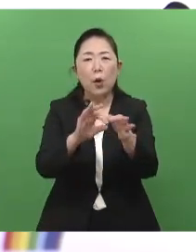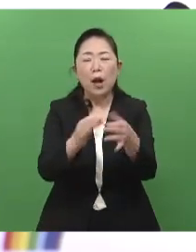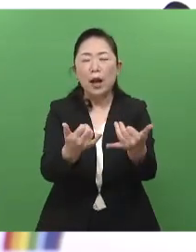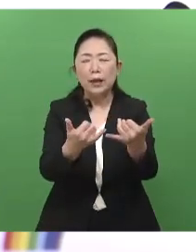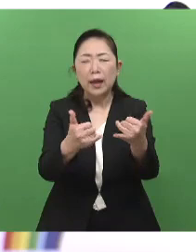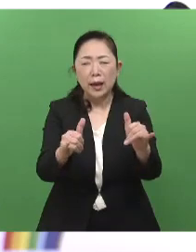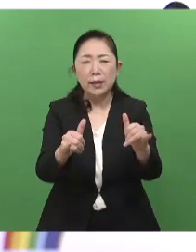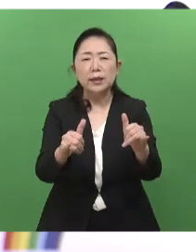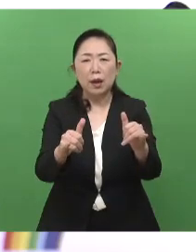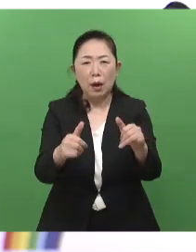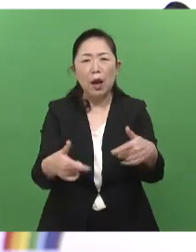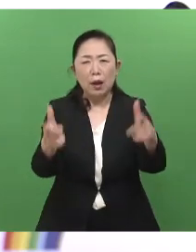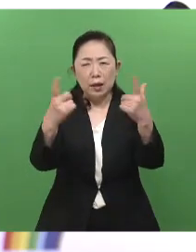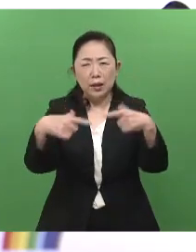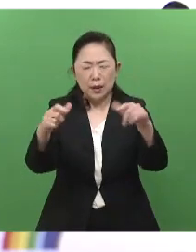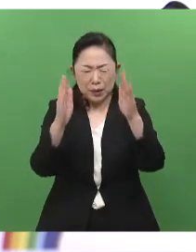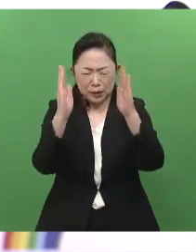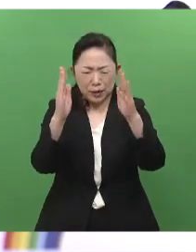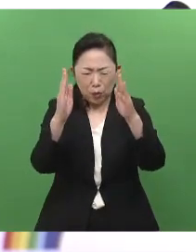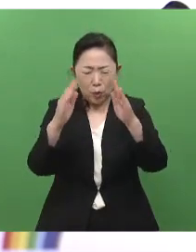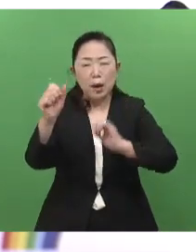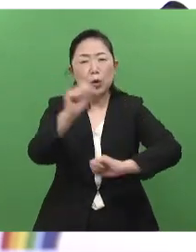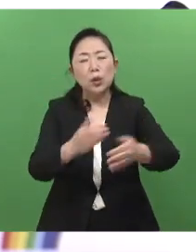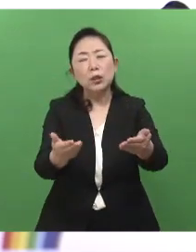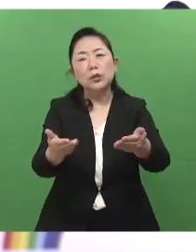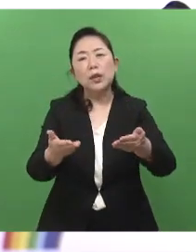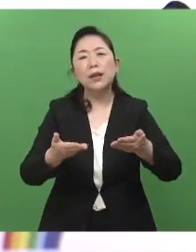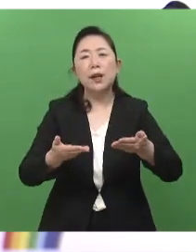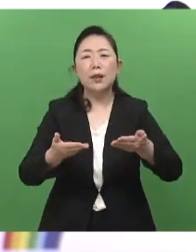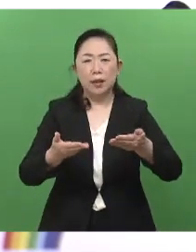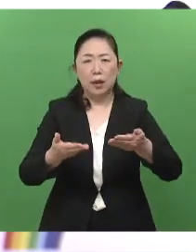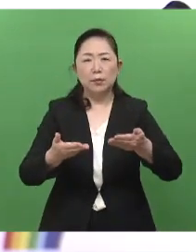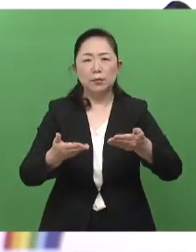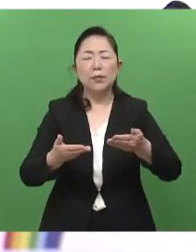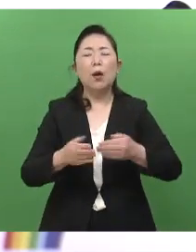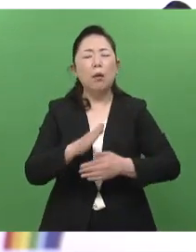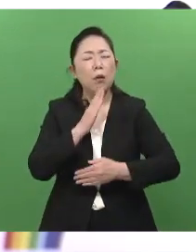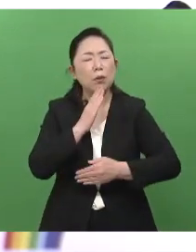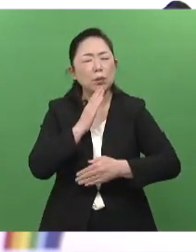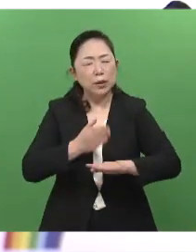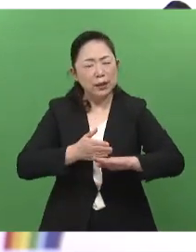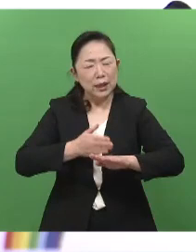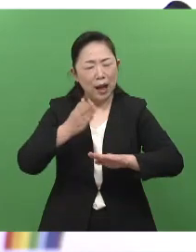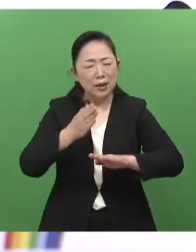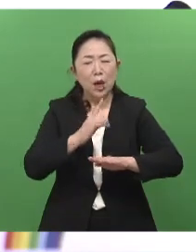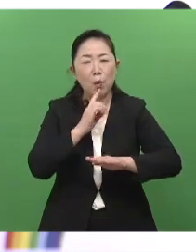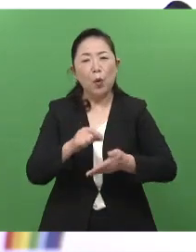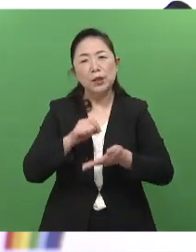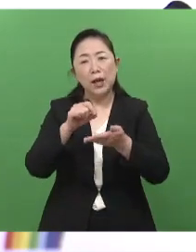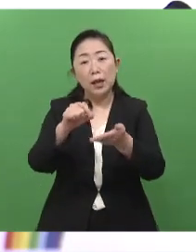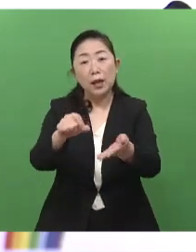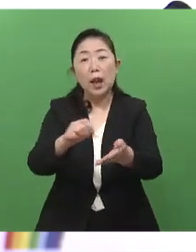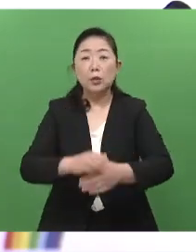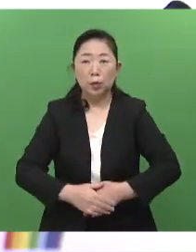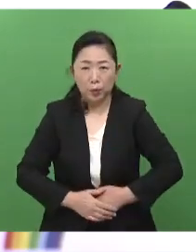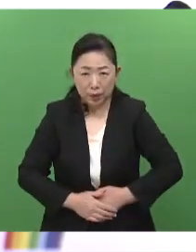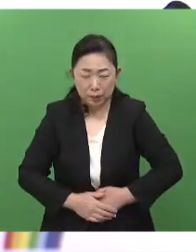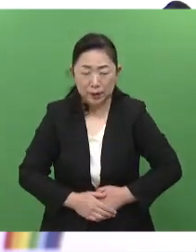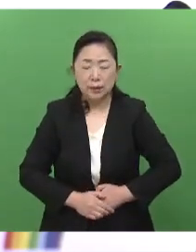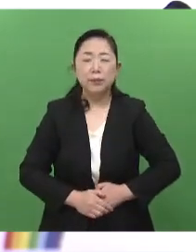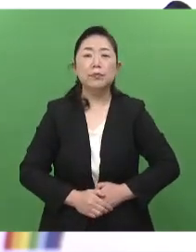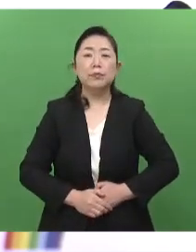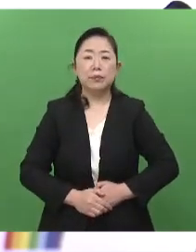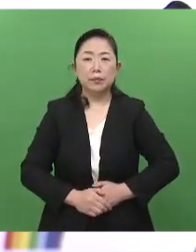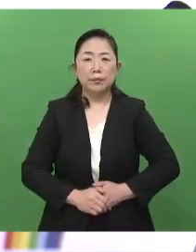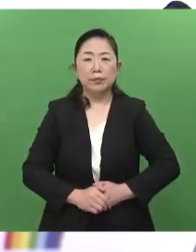夜ご努力いただいているところであります。改めての感謝を申し上げるところであります。ただ